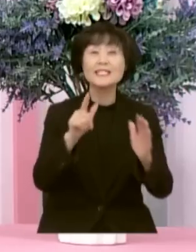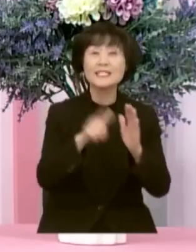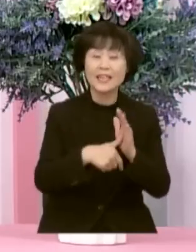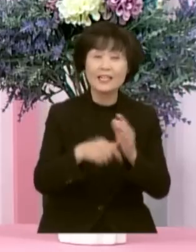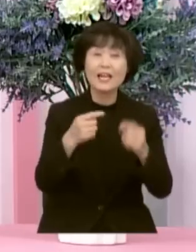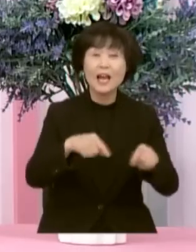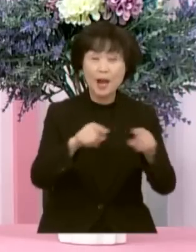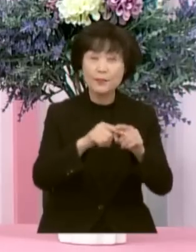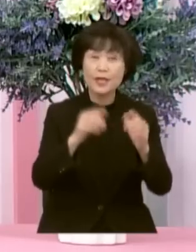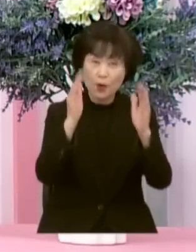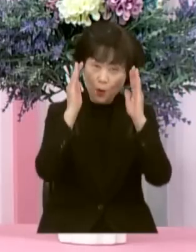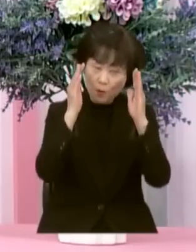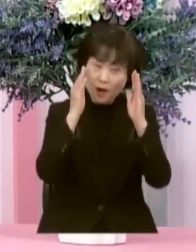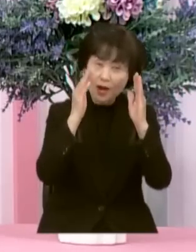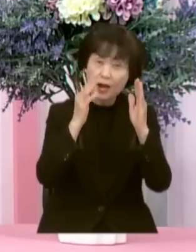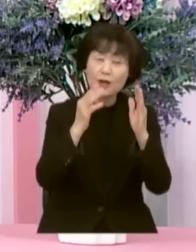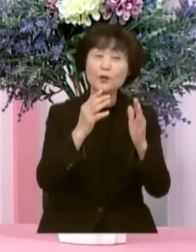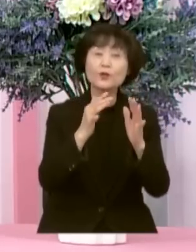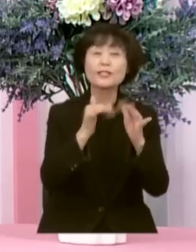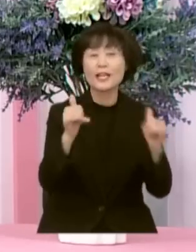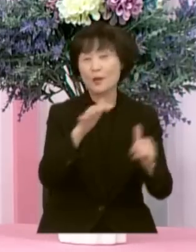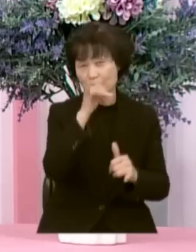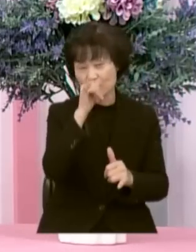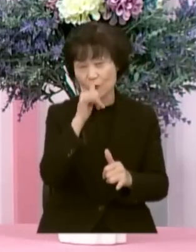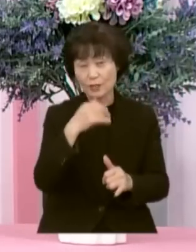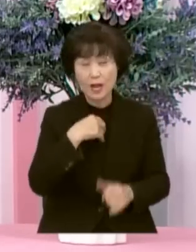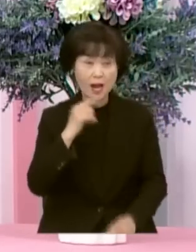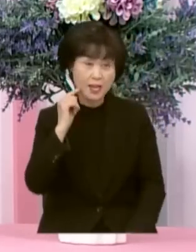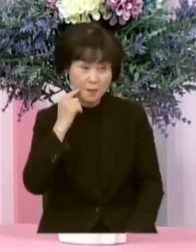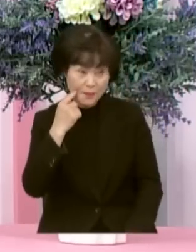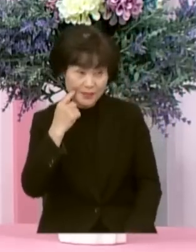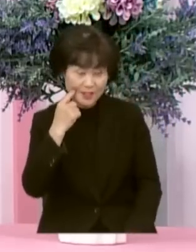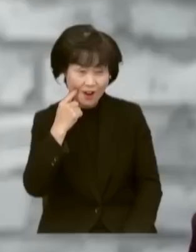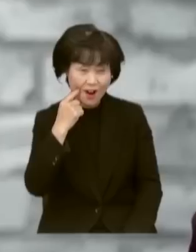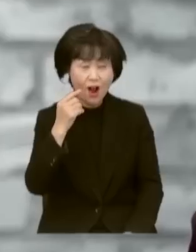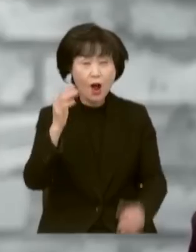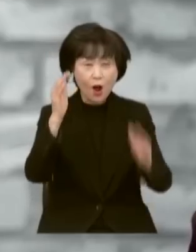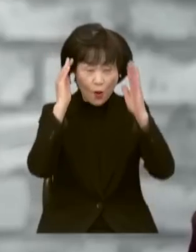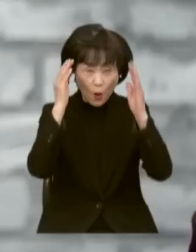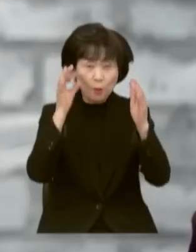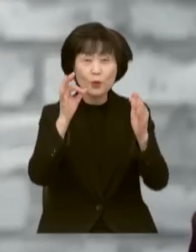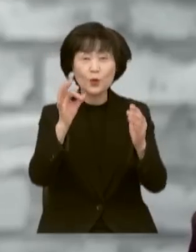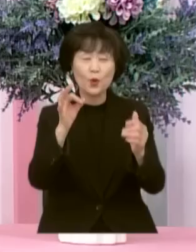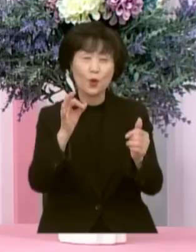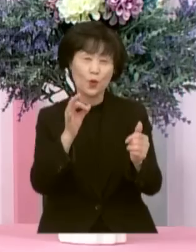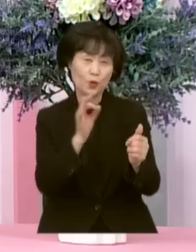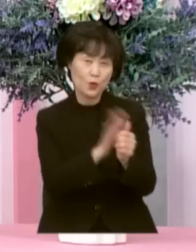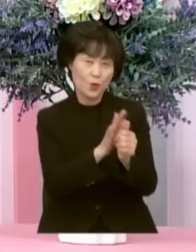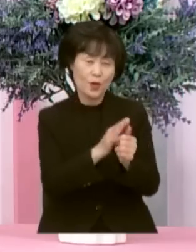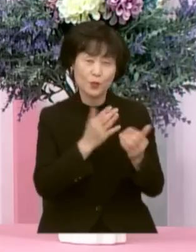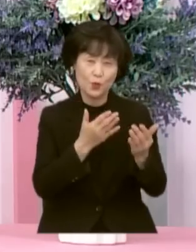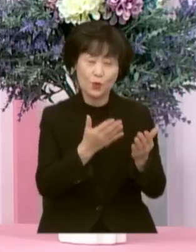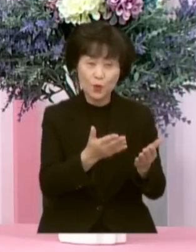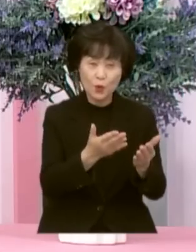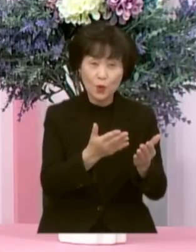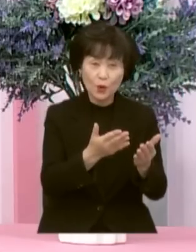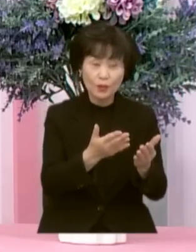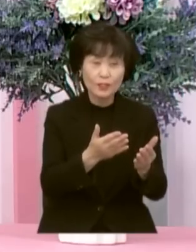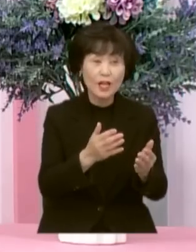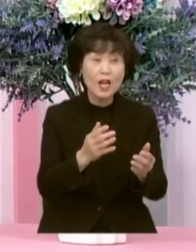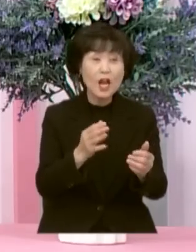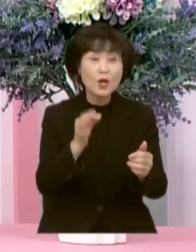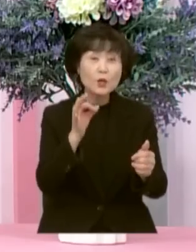꽤 장기적으로 하셨잖아요. 네네. 그러면 제가 너무 이뻐가지고 장학금을 드려요. 장학금을 드리는데 뭘로 드리냐면